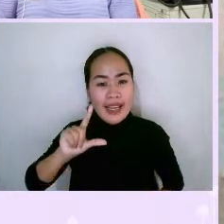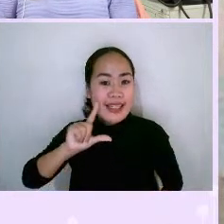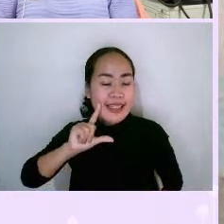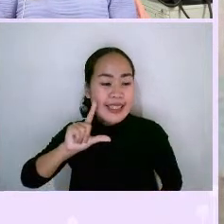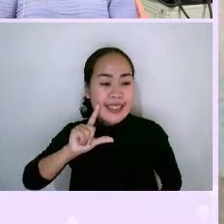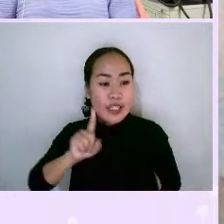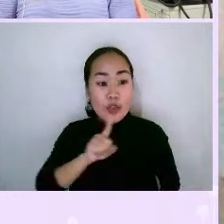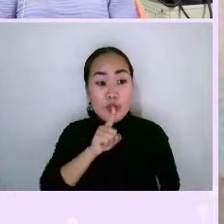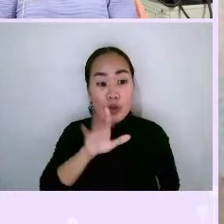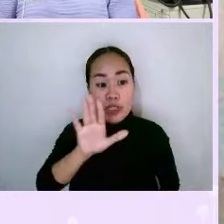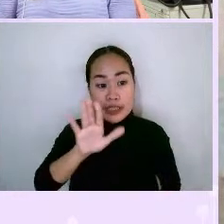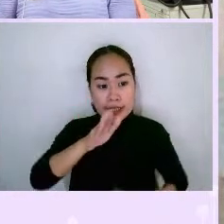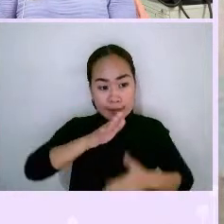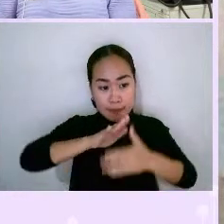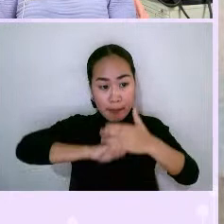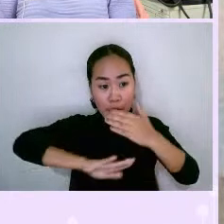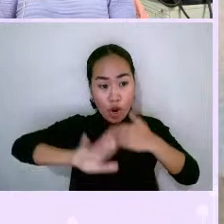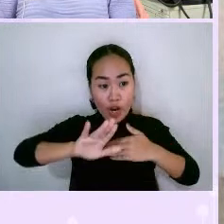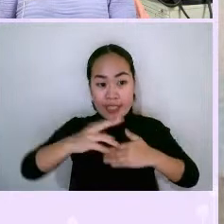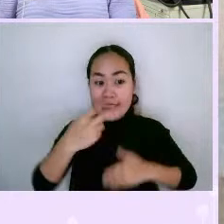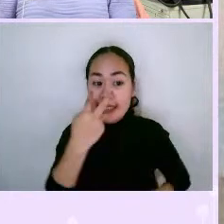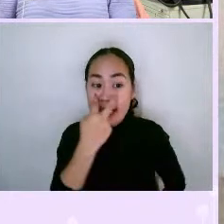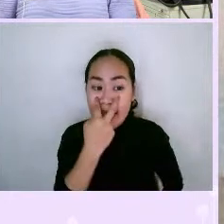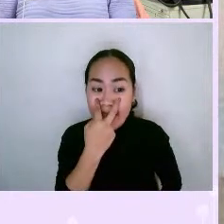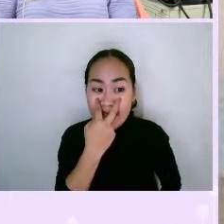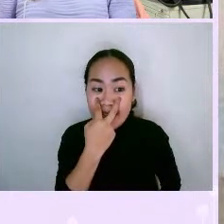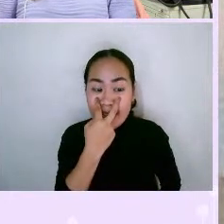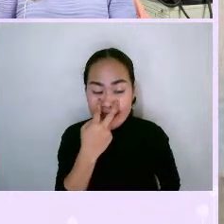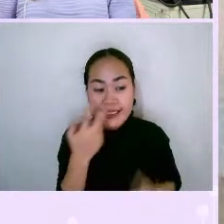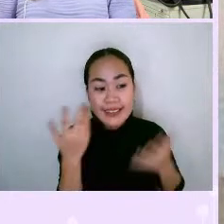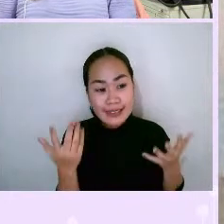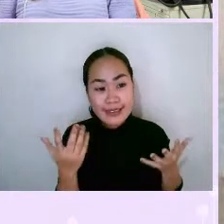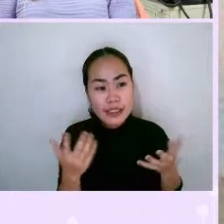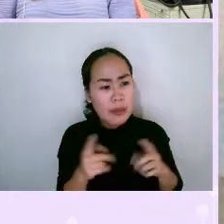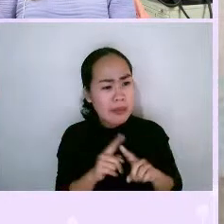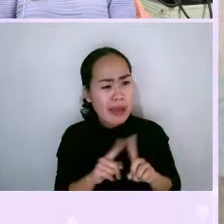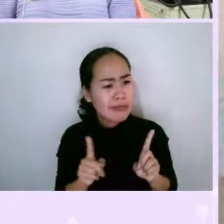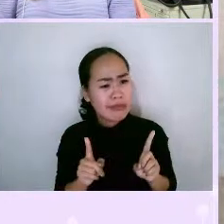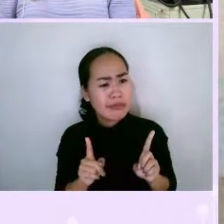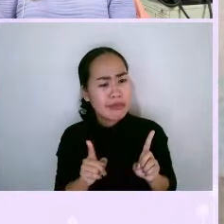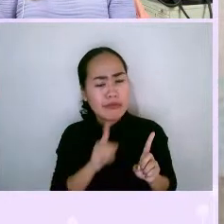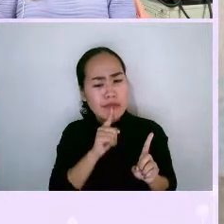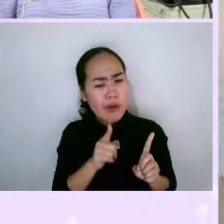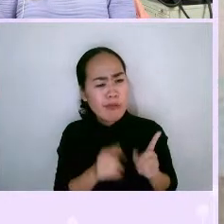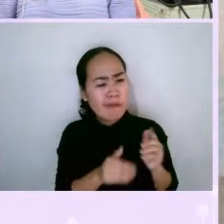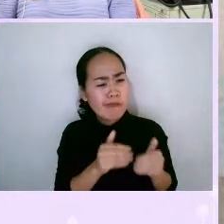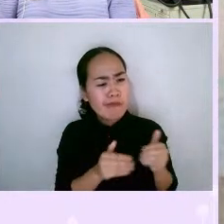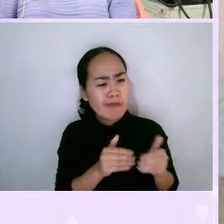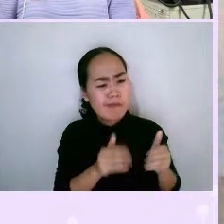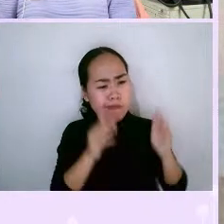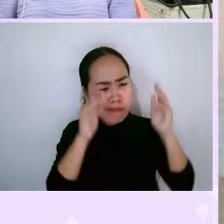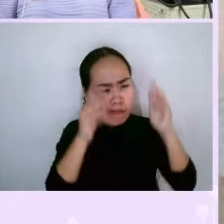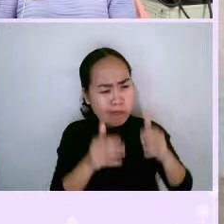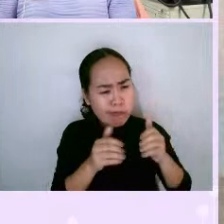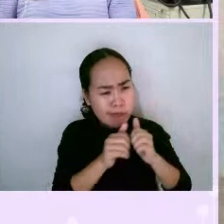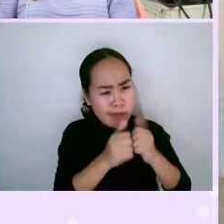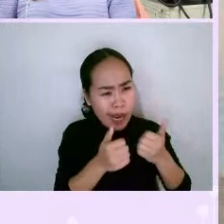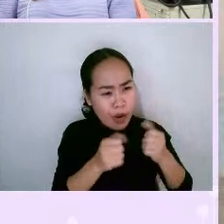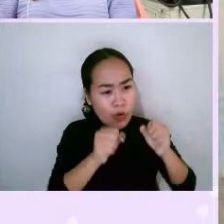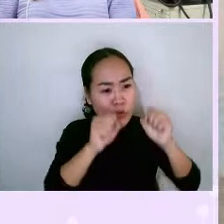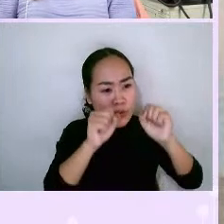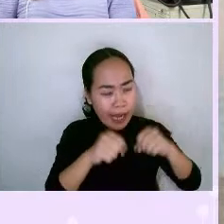ay born visually impaired, pero nagsumikap po para makagraduate ng degree in